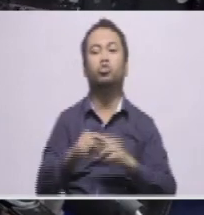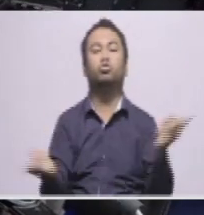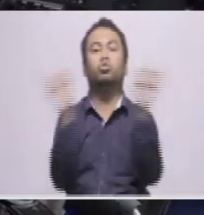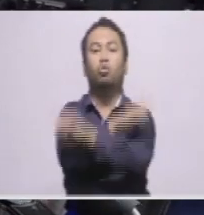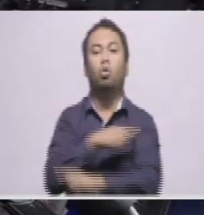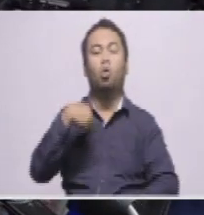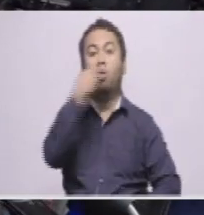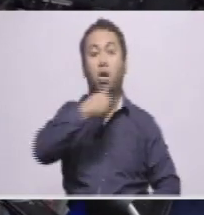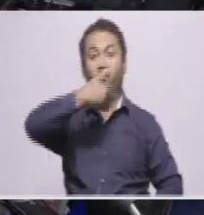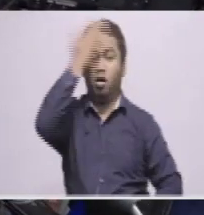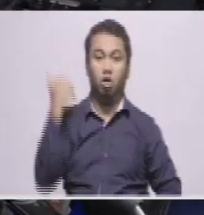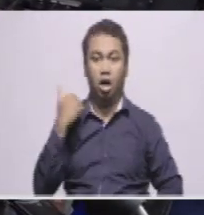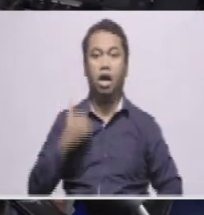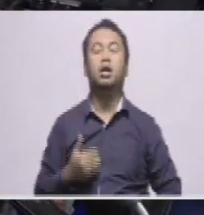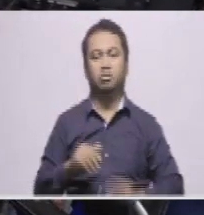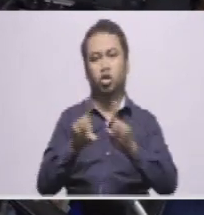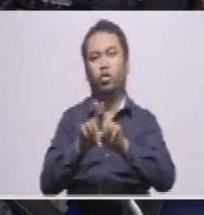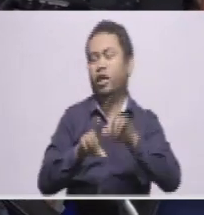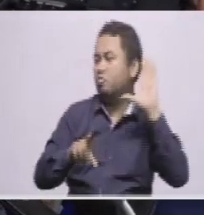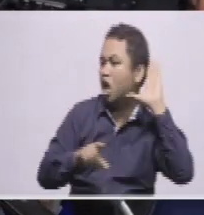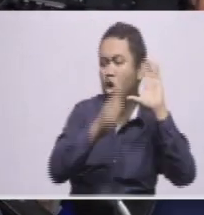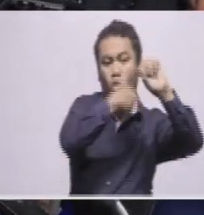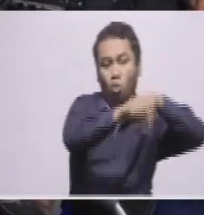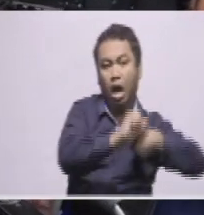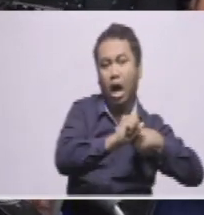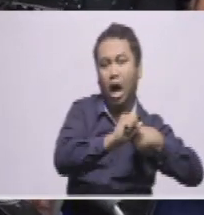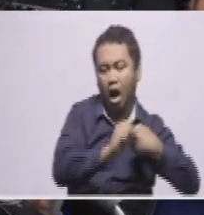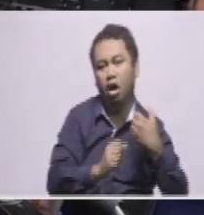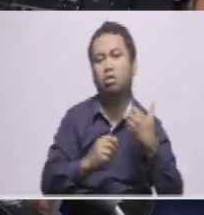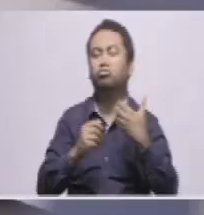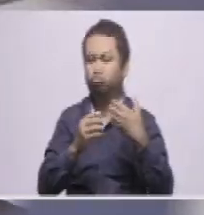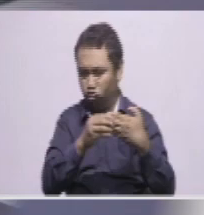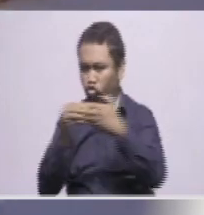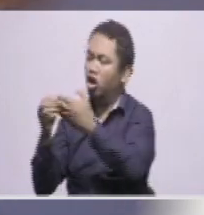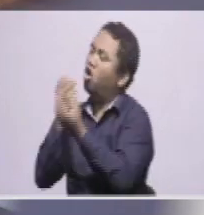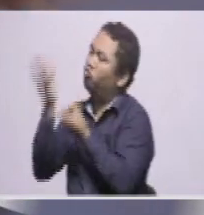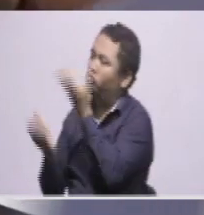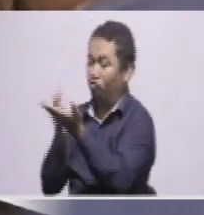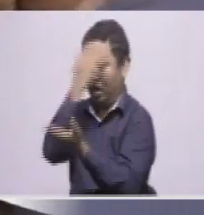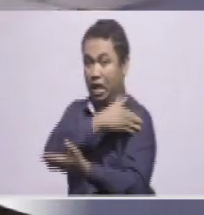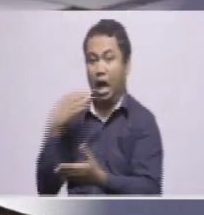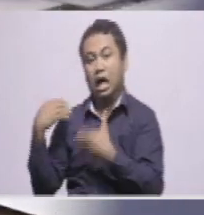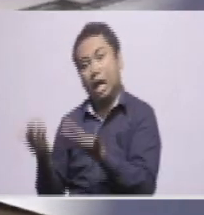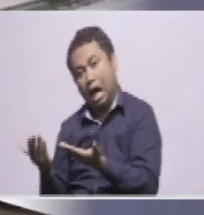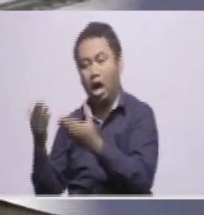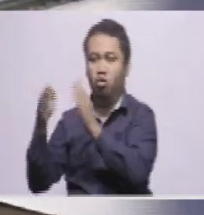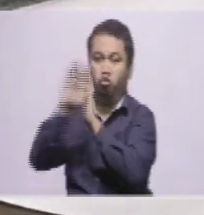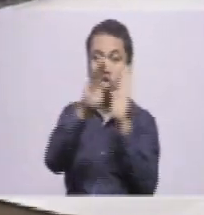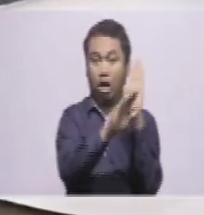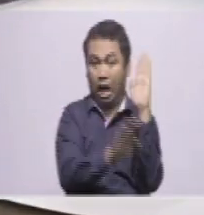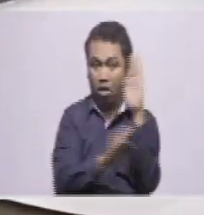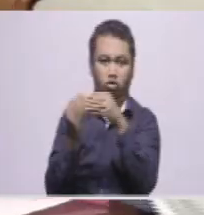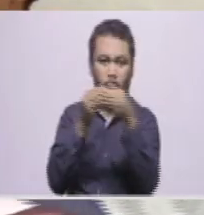ireo izay hitondra ny tahetany hitondra ny fampandrosoana any amin'ny paritra misy any tsirairay avy Azo adiky, ho